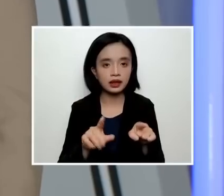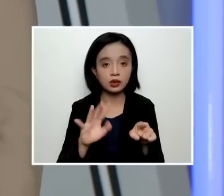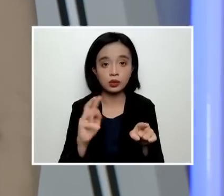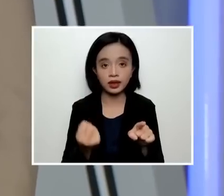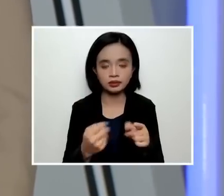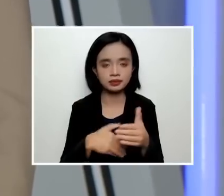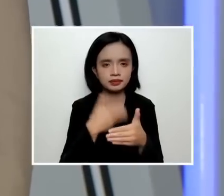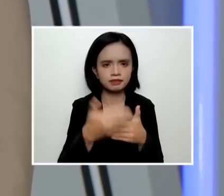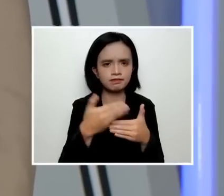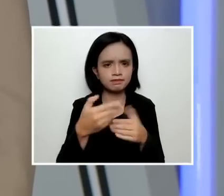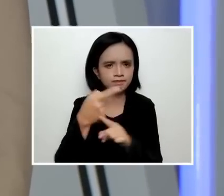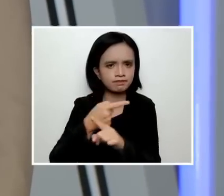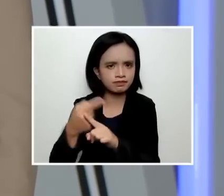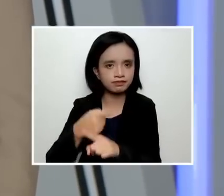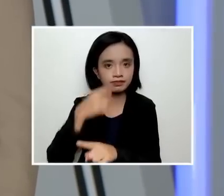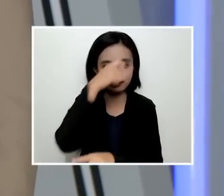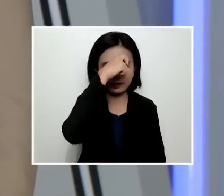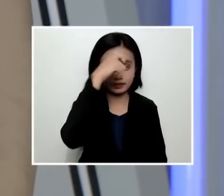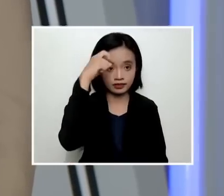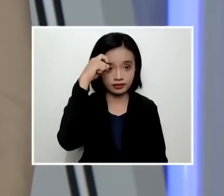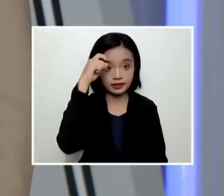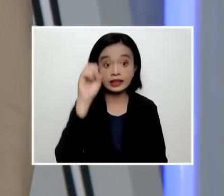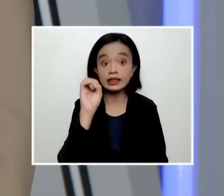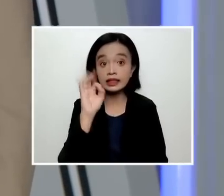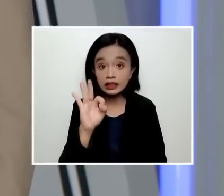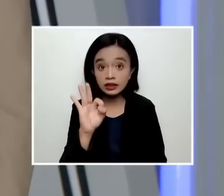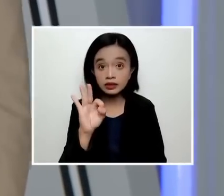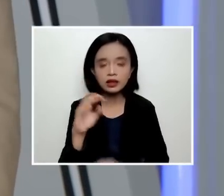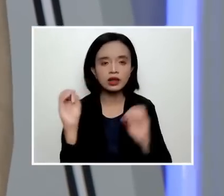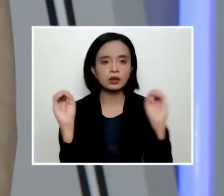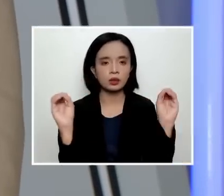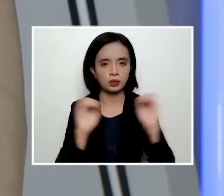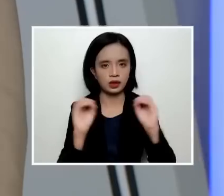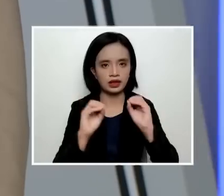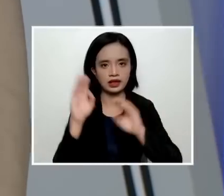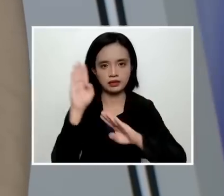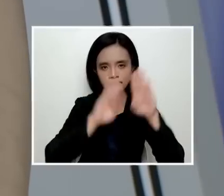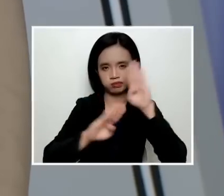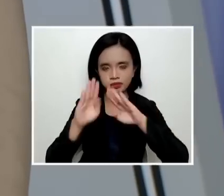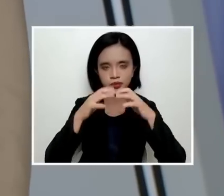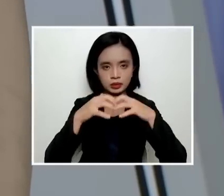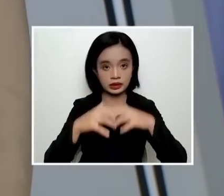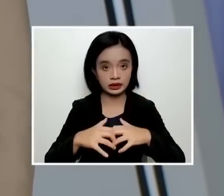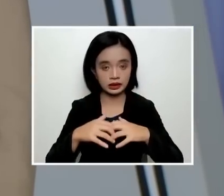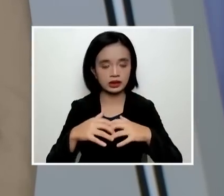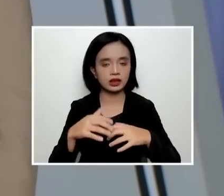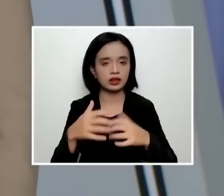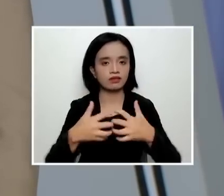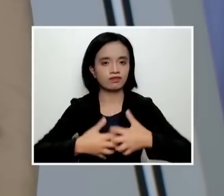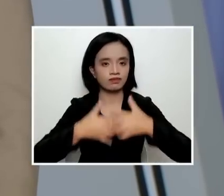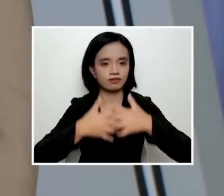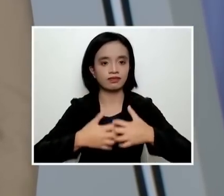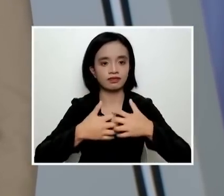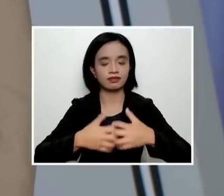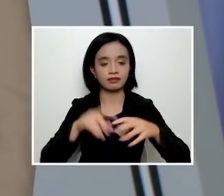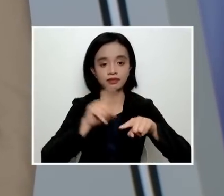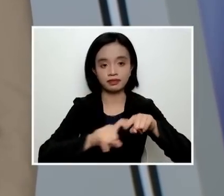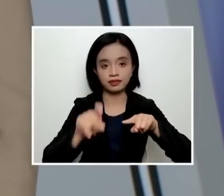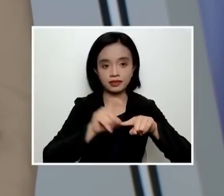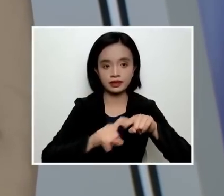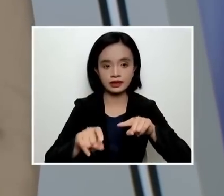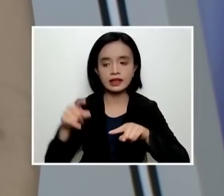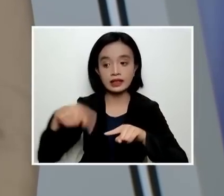tag-init kung walang papalyang planta ng kuryente. Nangako rin ang grupo ng mga power plant operators na sisikapin